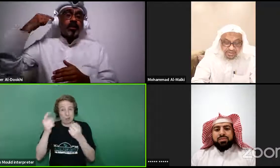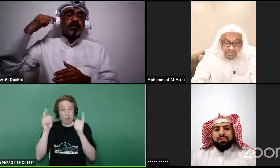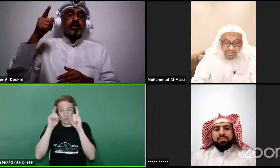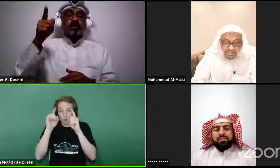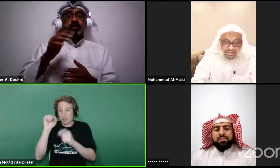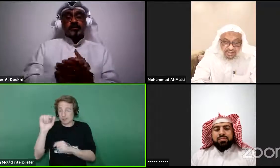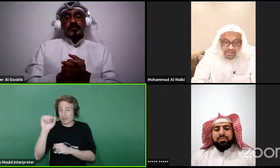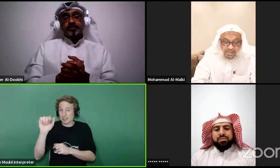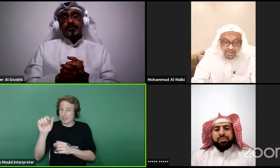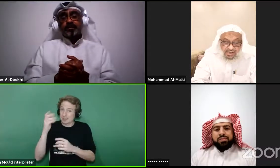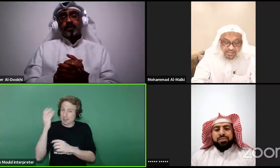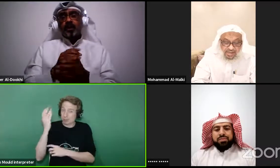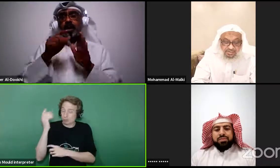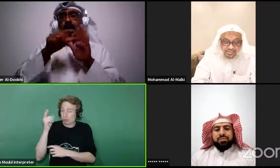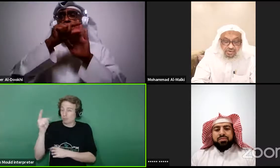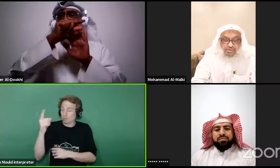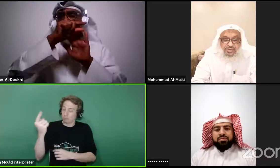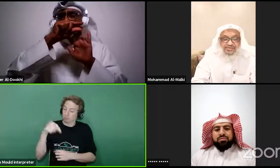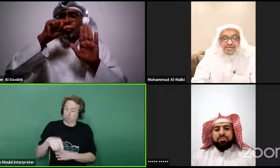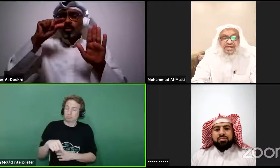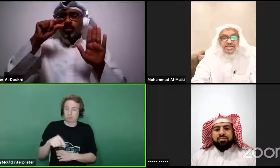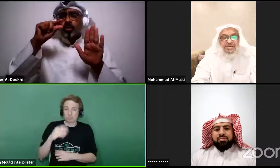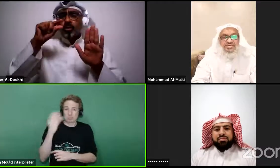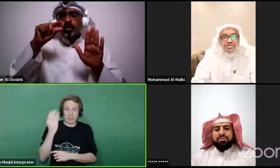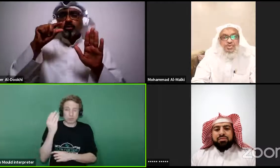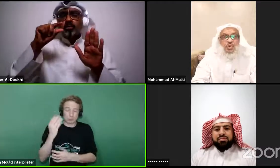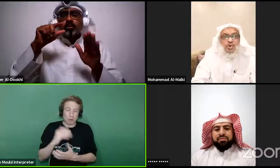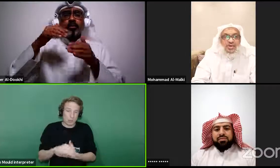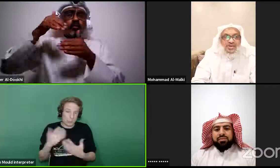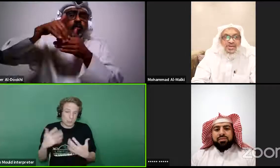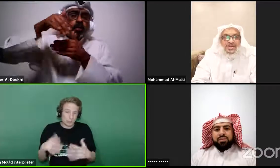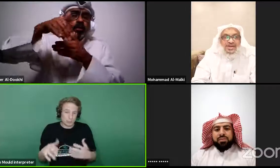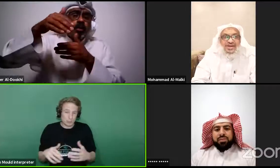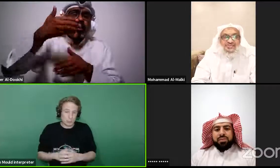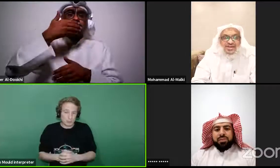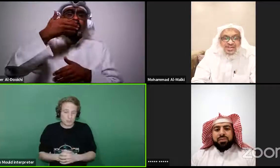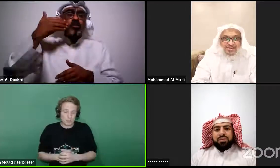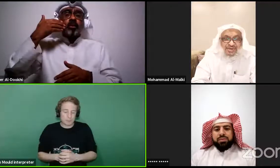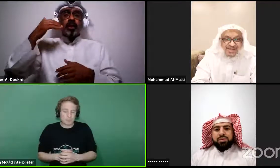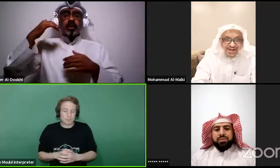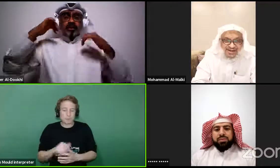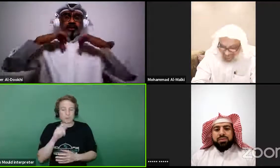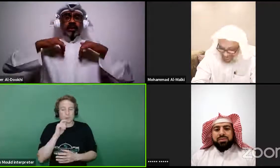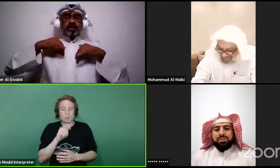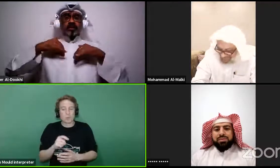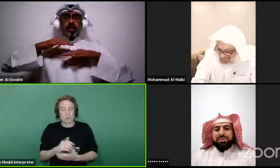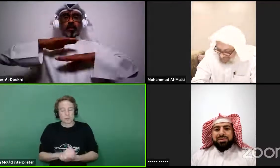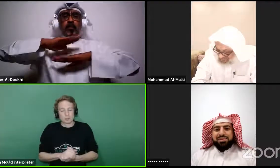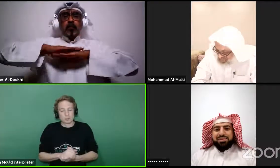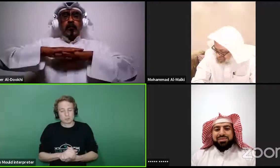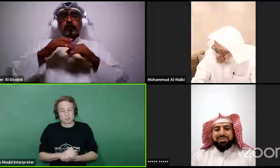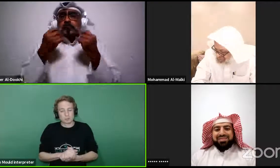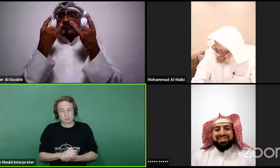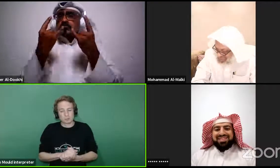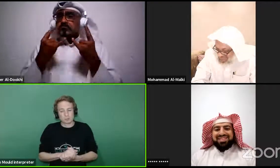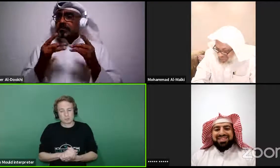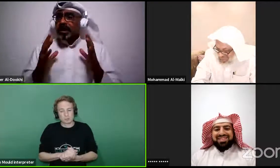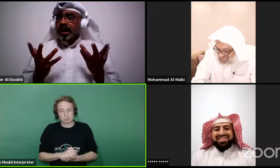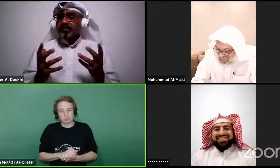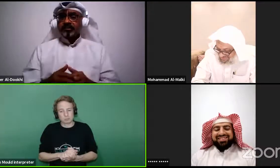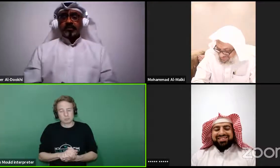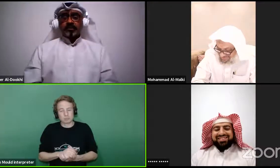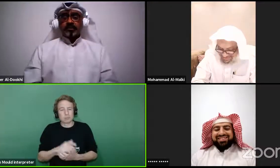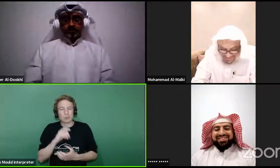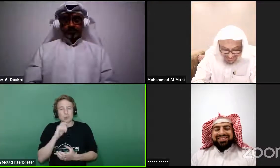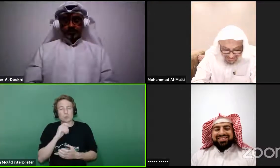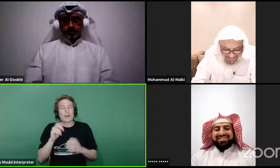be آثار الصوم في تهذيب السلوك. كيف تترجمها شيخ عقيل؟ the